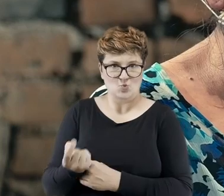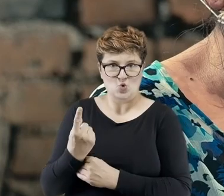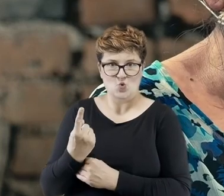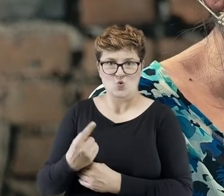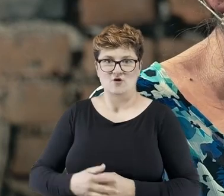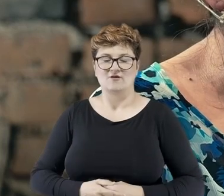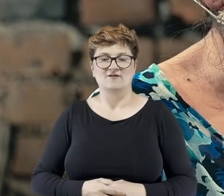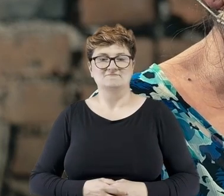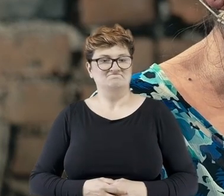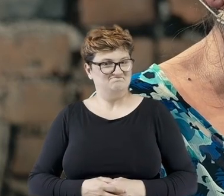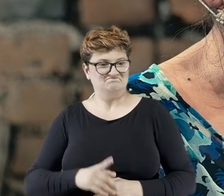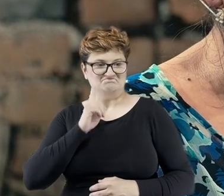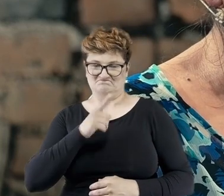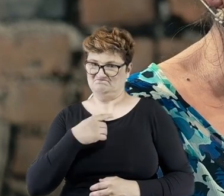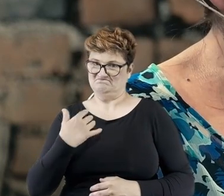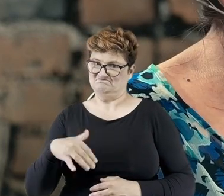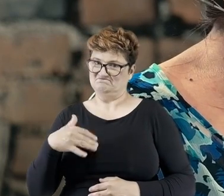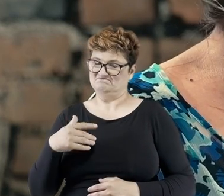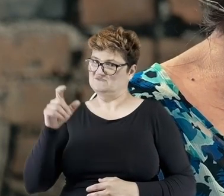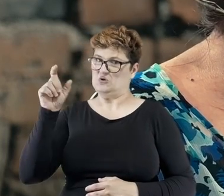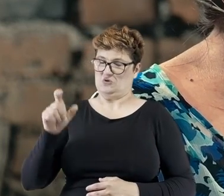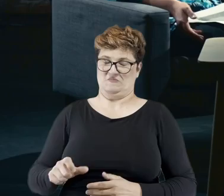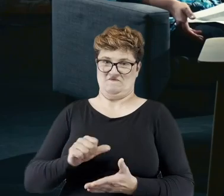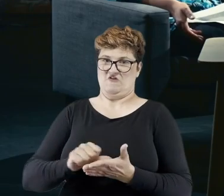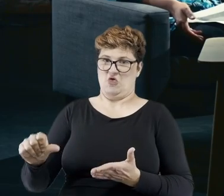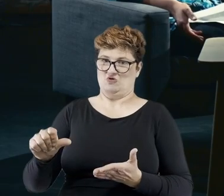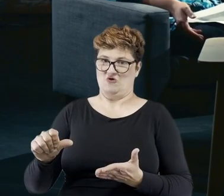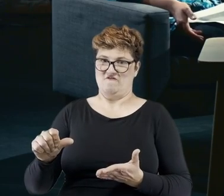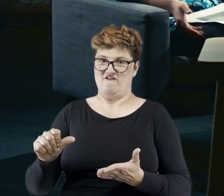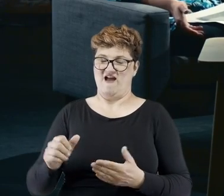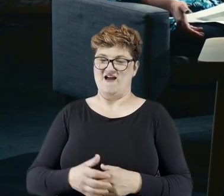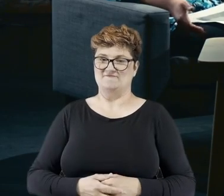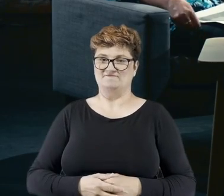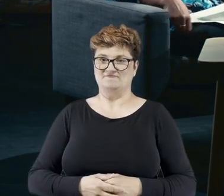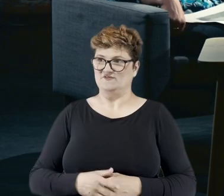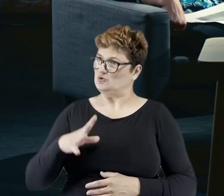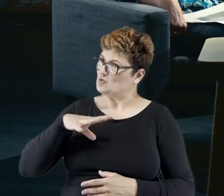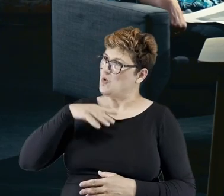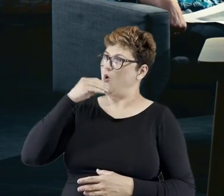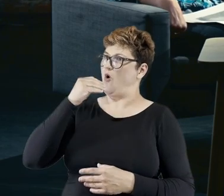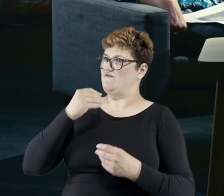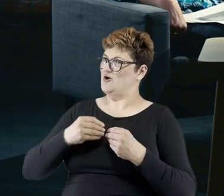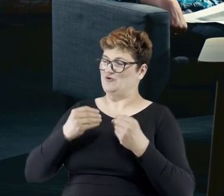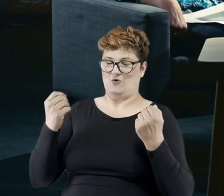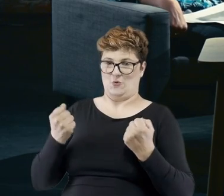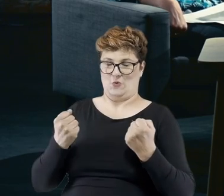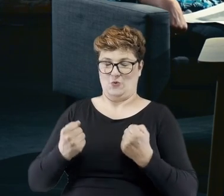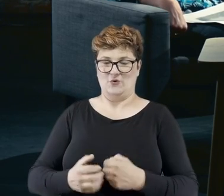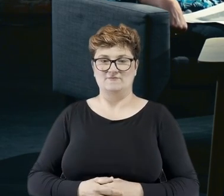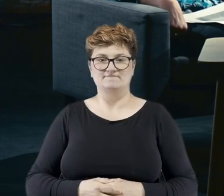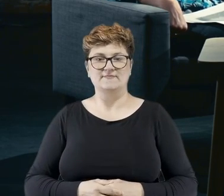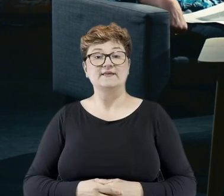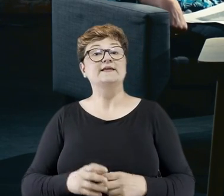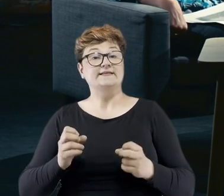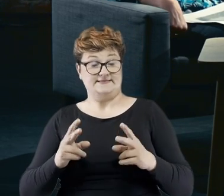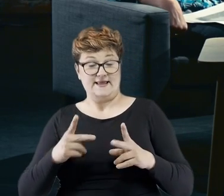mamy do czynienia z osobą absolutnie wyjątkową. Tak. Taką duchową, niezwykle rozwiniętą. Tak. Ale myślę,